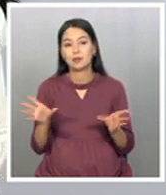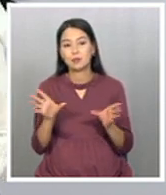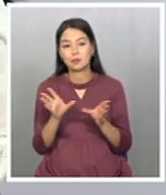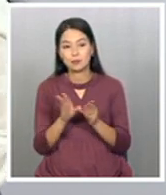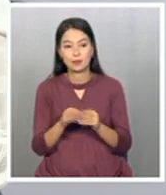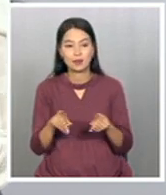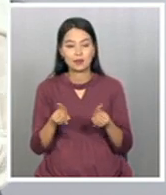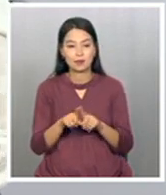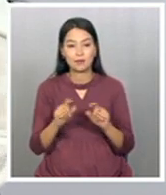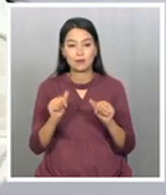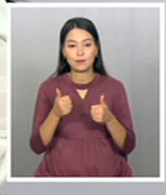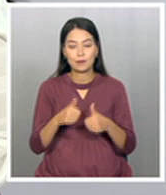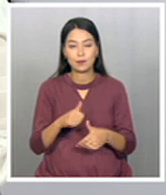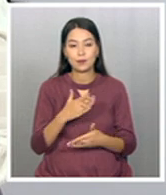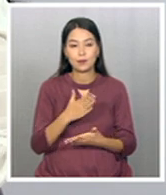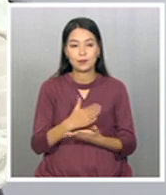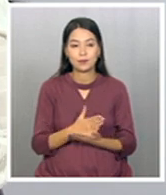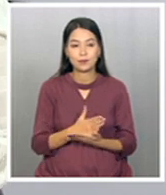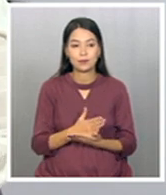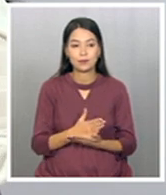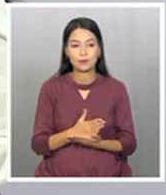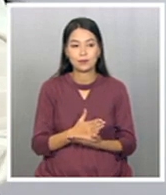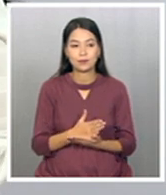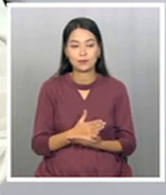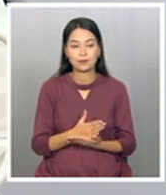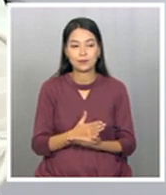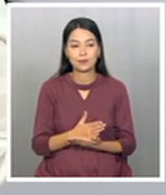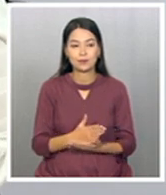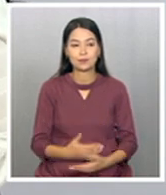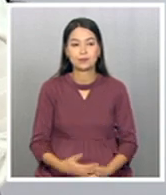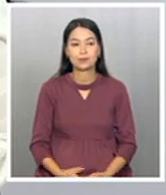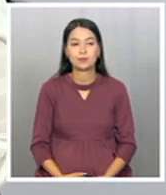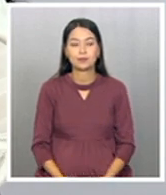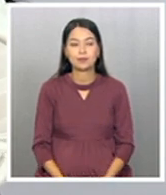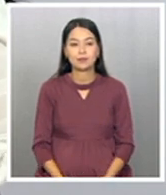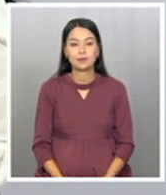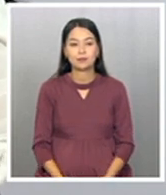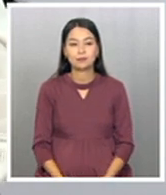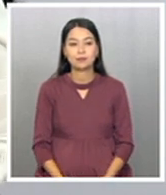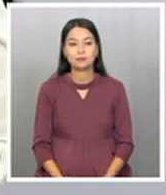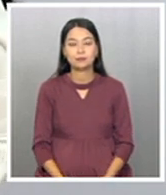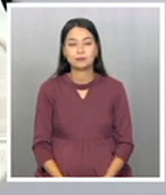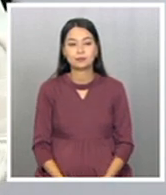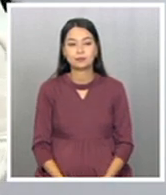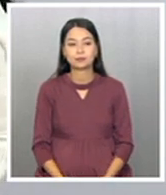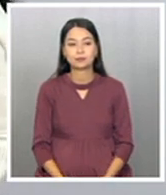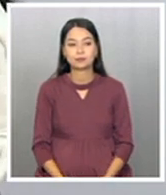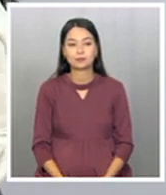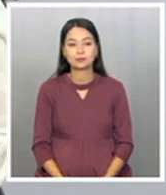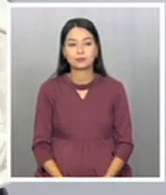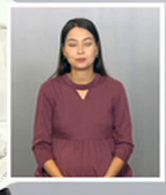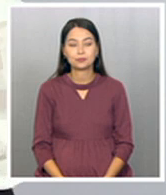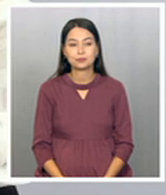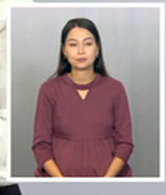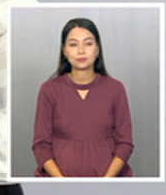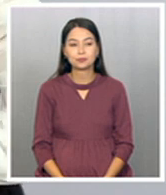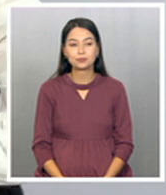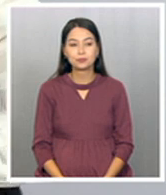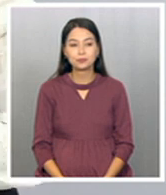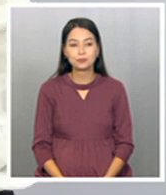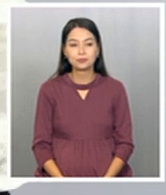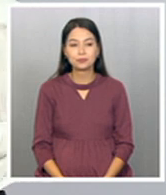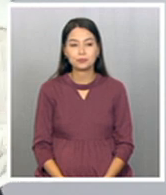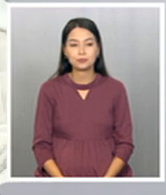келесі теңдік арқылы орындалу керек. Яғни a1 тең t көбейтілген a2-ге, b1 тең t көбейтілген